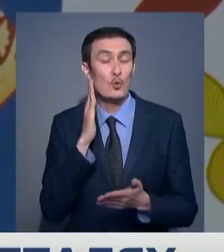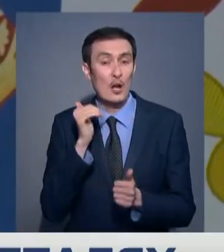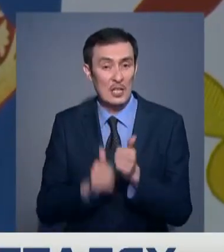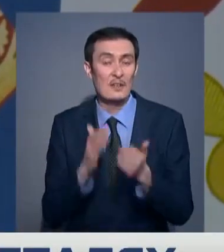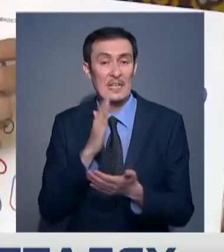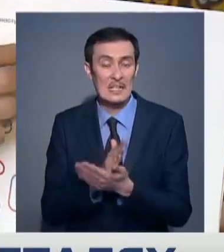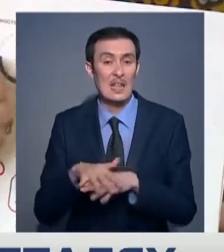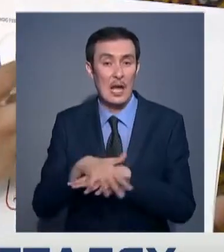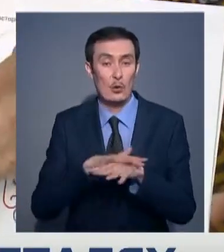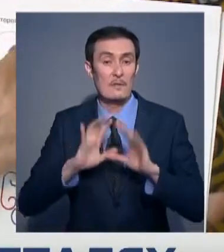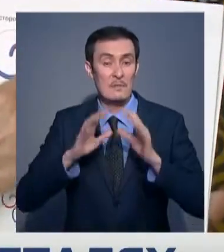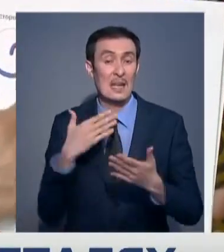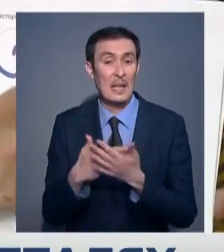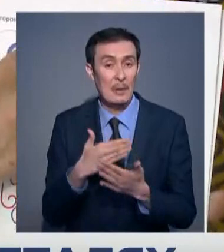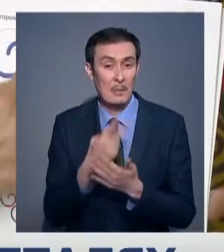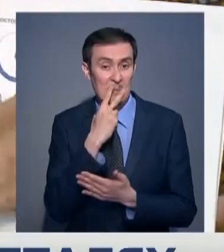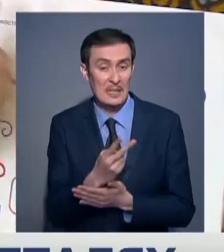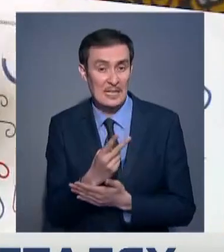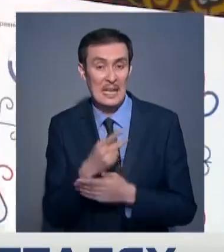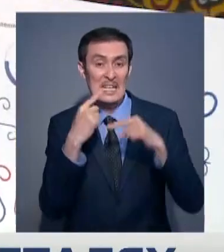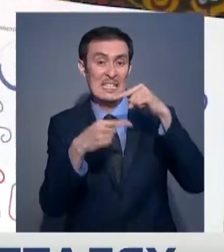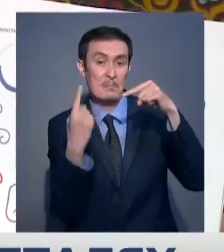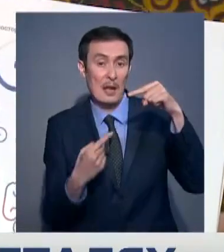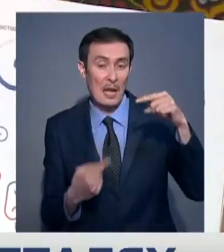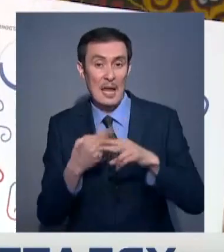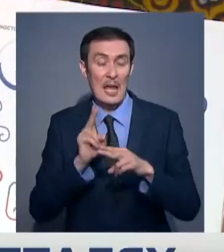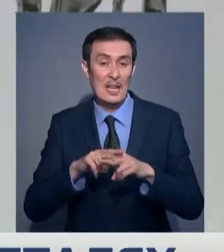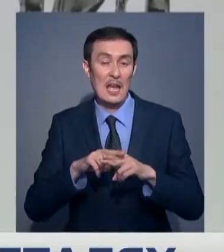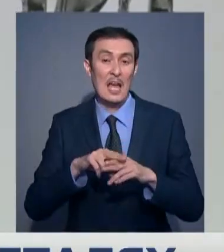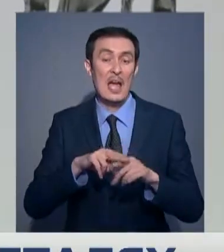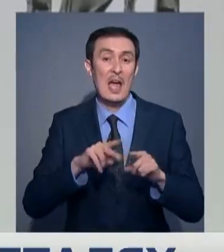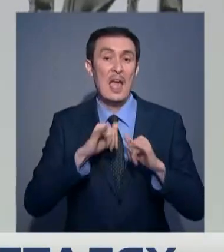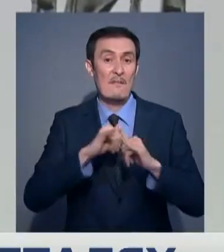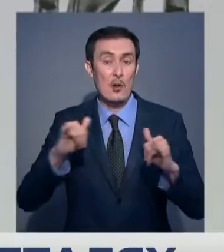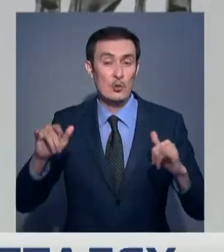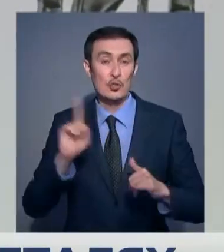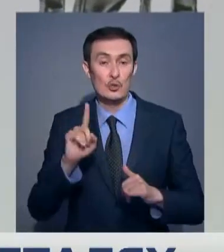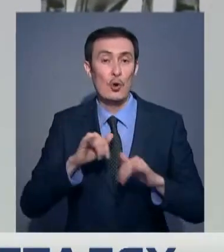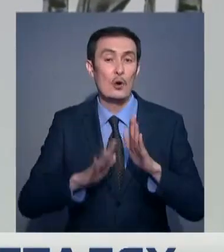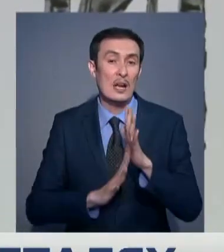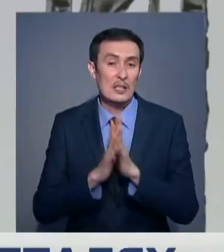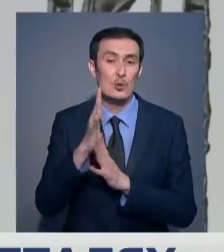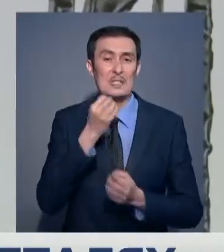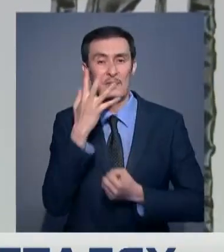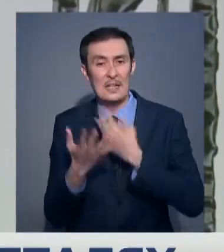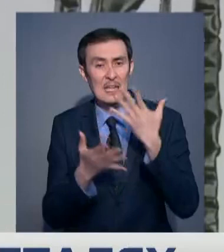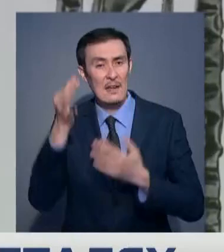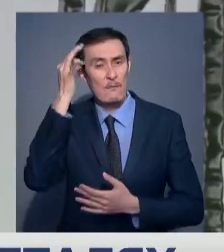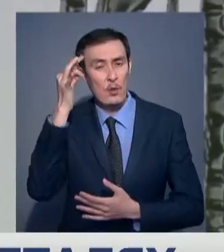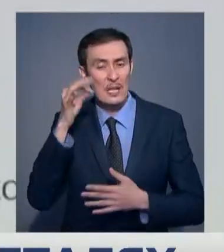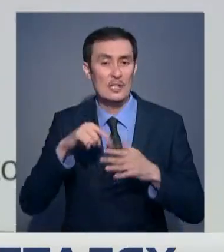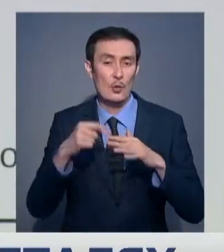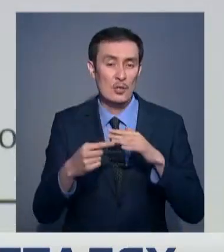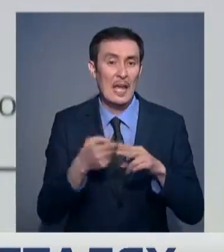всех народов мира. К примеру, если рассмотреть спираль, она считается пиктограммой эволюции. То есть все то, что растет, будь то цветы, волосы, ногти,